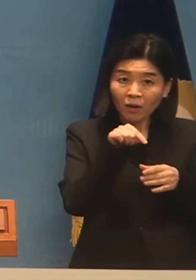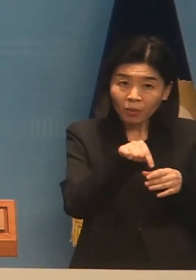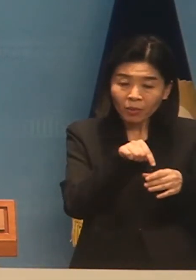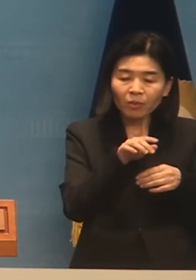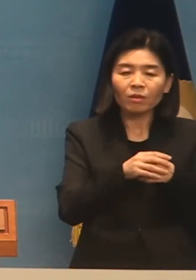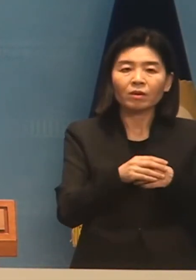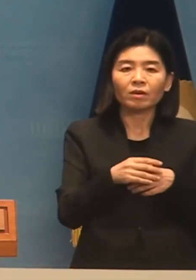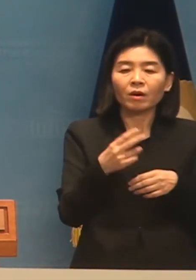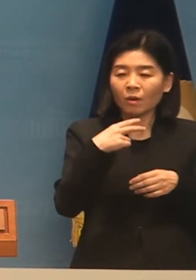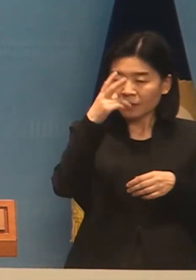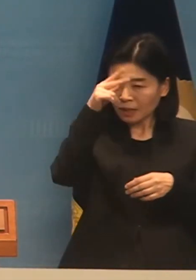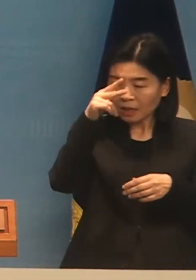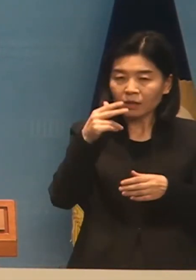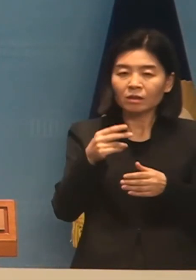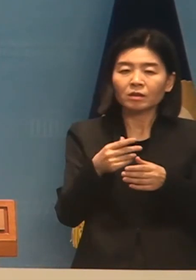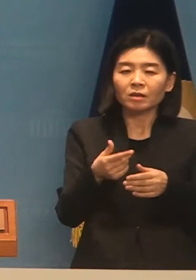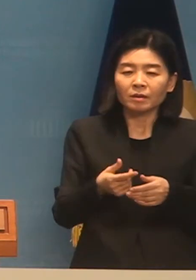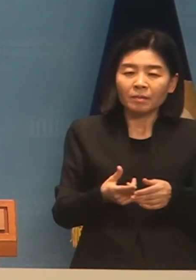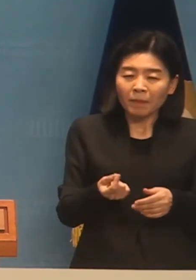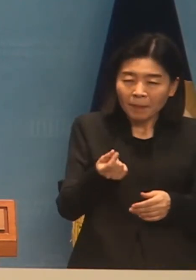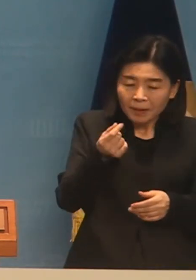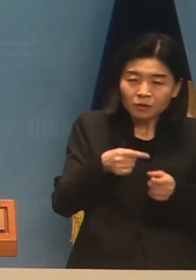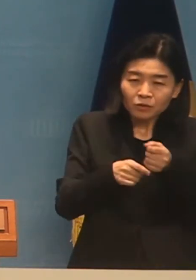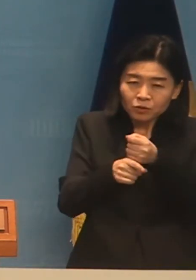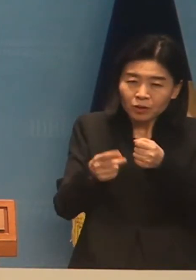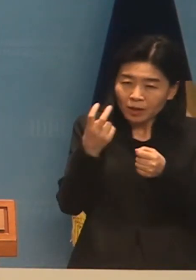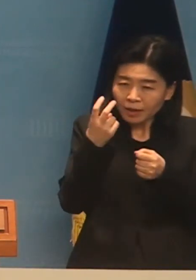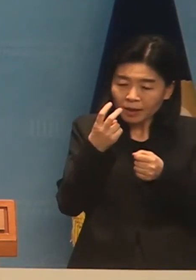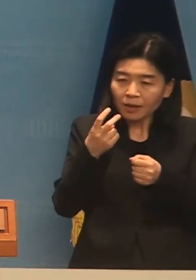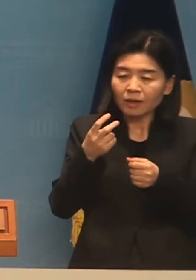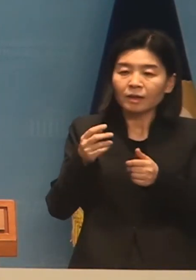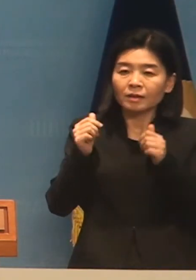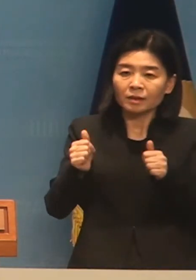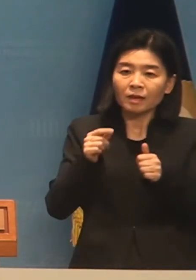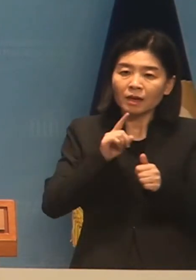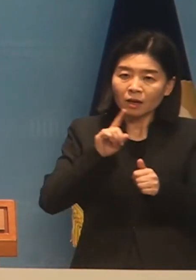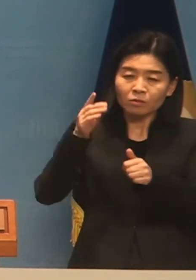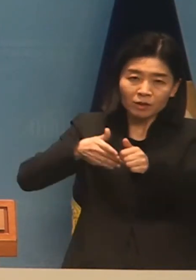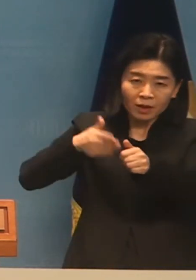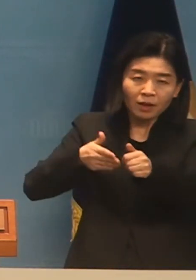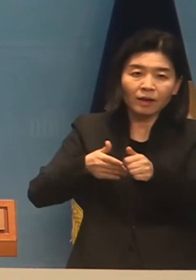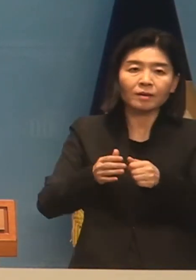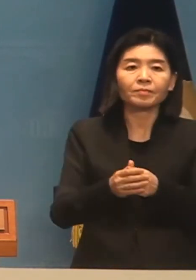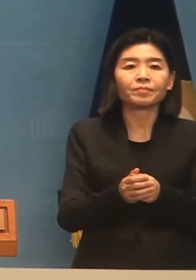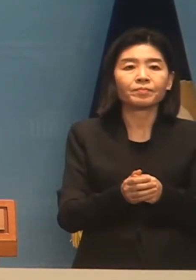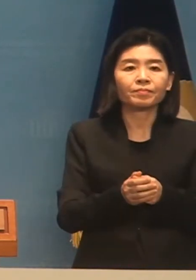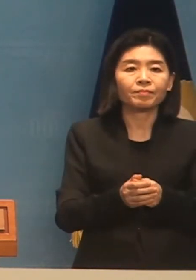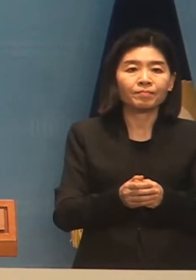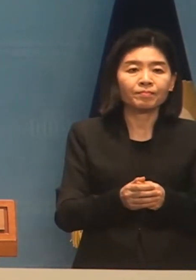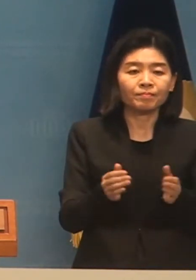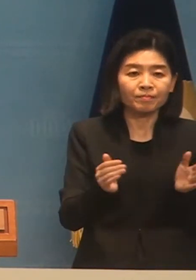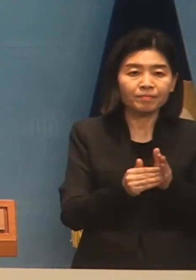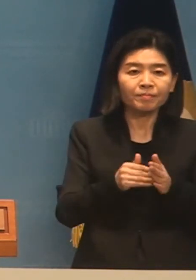친속수사 기소 촉구 기자회견을 모두 마치도록 하겠습니다. 함께해 주신 여러분 고맙습니다. 감사합니다.